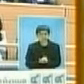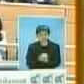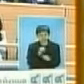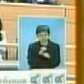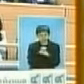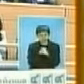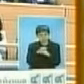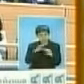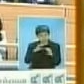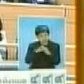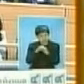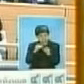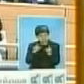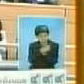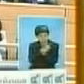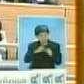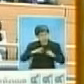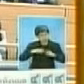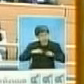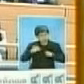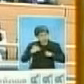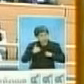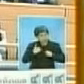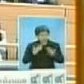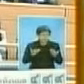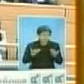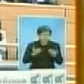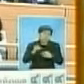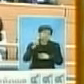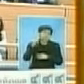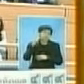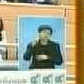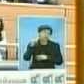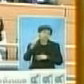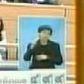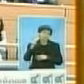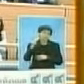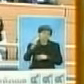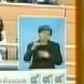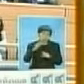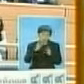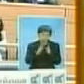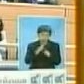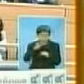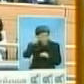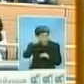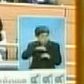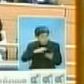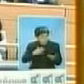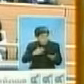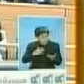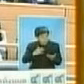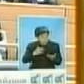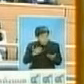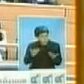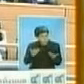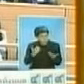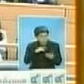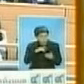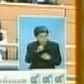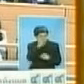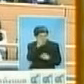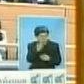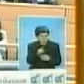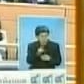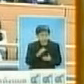เอาฟรีทีวีเอาซาว์ไบคอันนี้เนี่ยแพร่ภาพให้คนได้เห็นทั้งประเทศเนี่ยผมคิดว่าคะแนนเพื่อไทยเพิ่งออีกเยอะแต่เค้าไม่